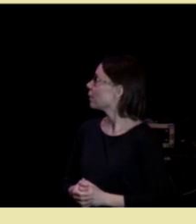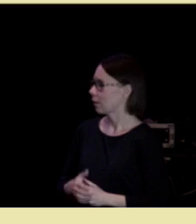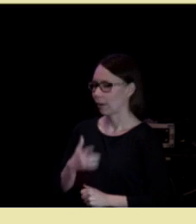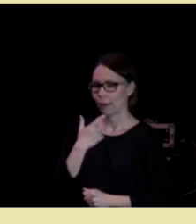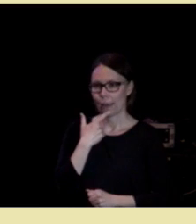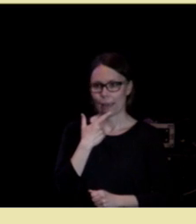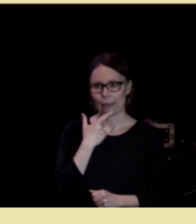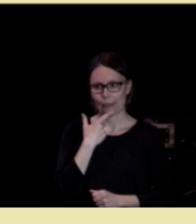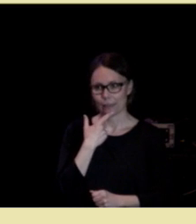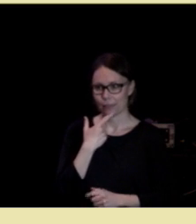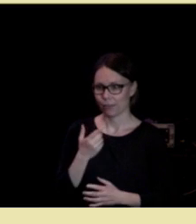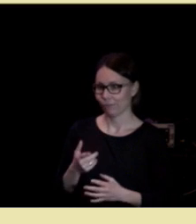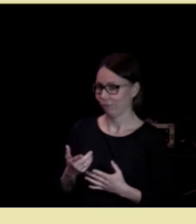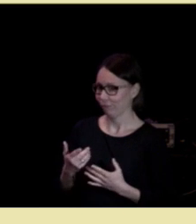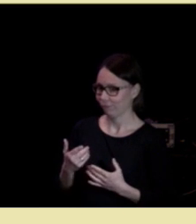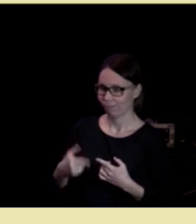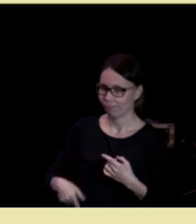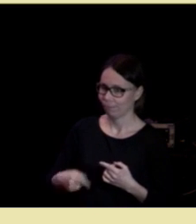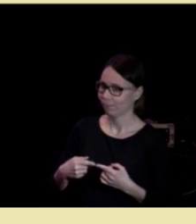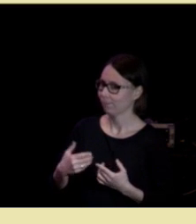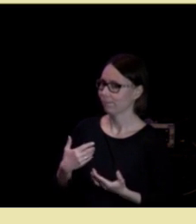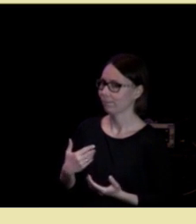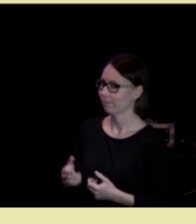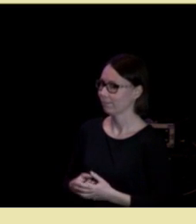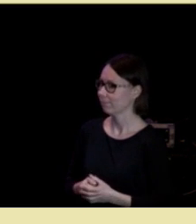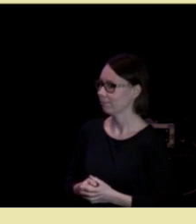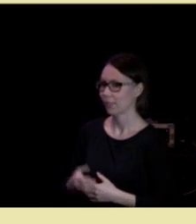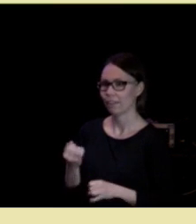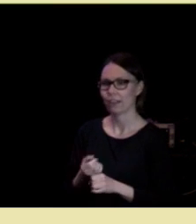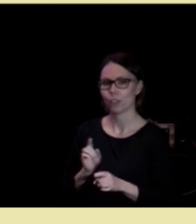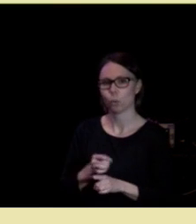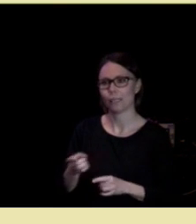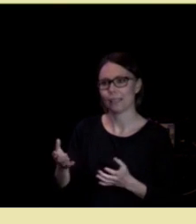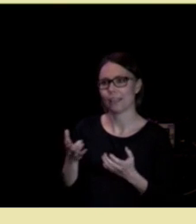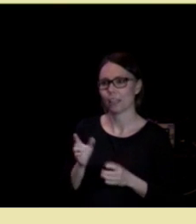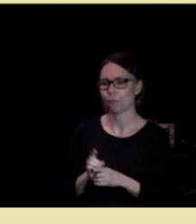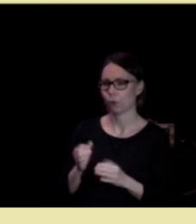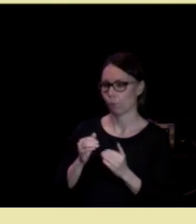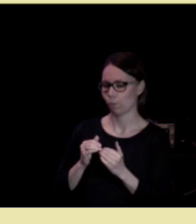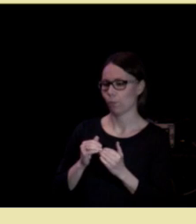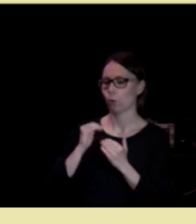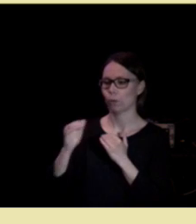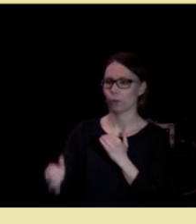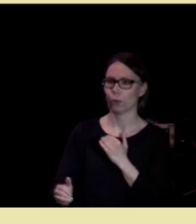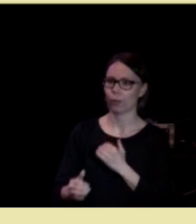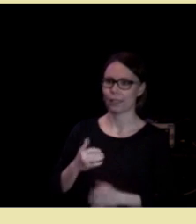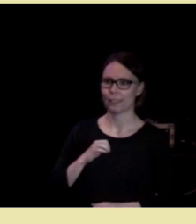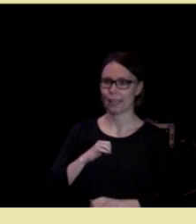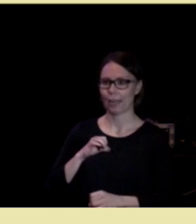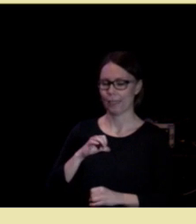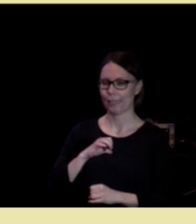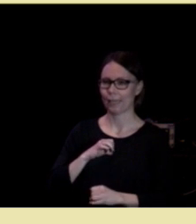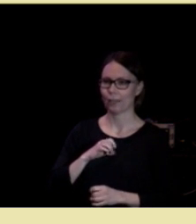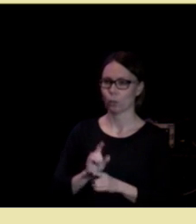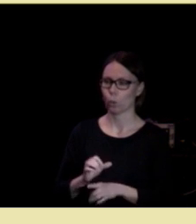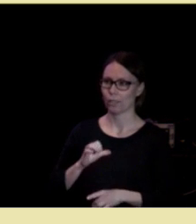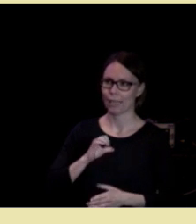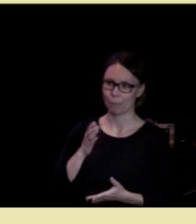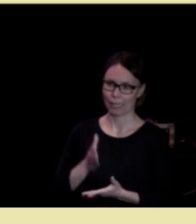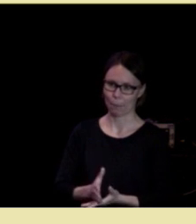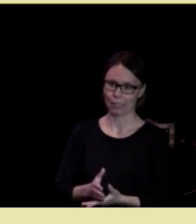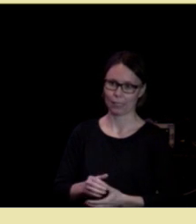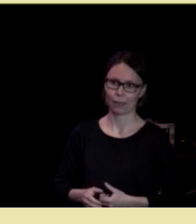Rehabilitation provides disabled people with the tools they need to attain independence and self-determination.